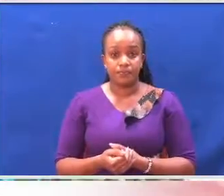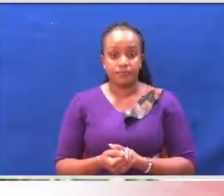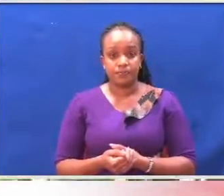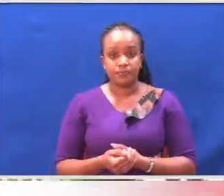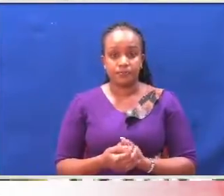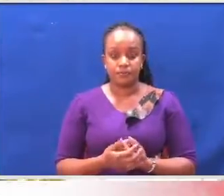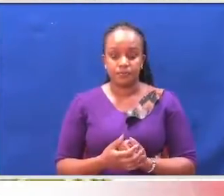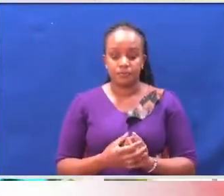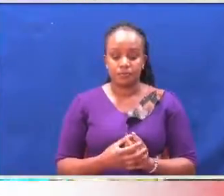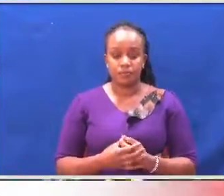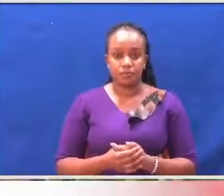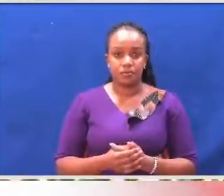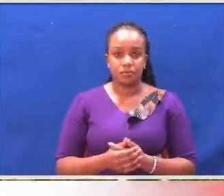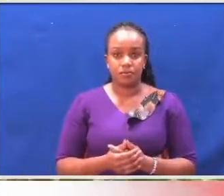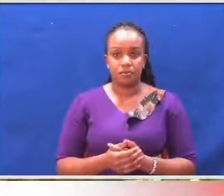Naitwa Lineti Alachu.